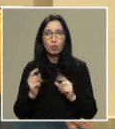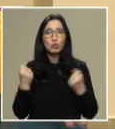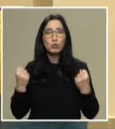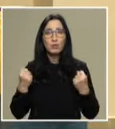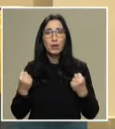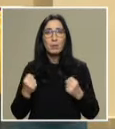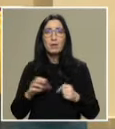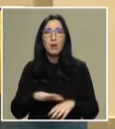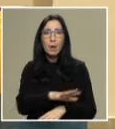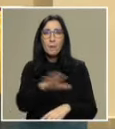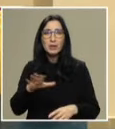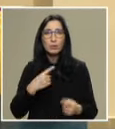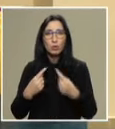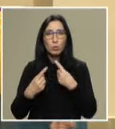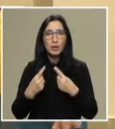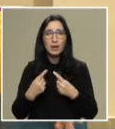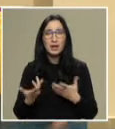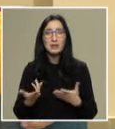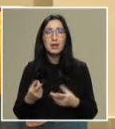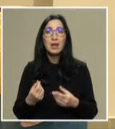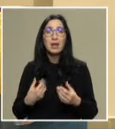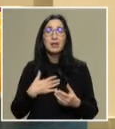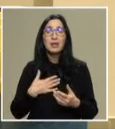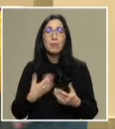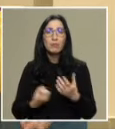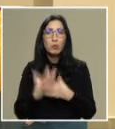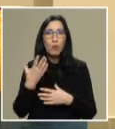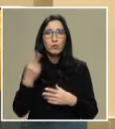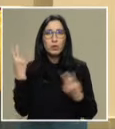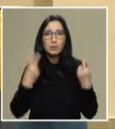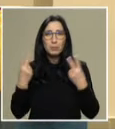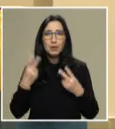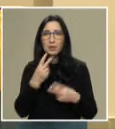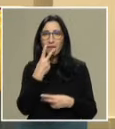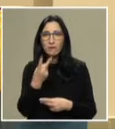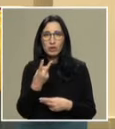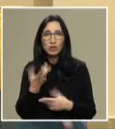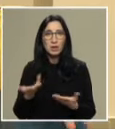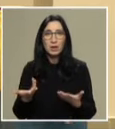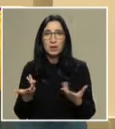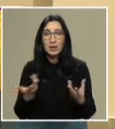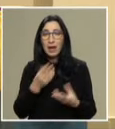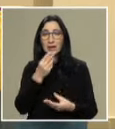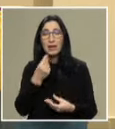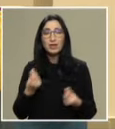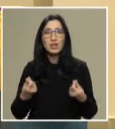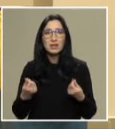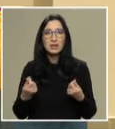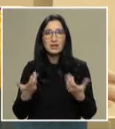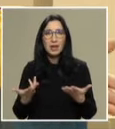масови комуникации, които налагат едни нови разбирания, едно ново виждане на, как да кажа, на ценности,